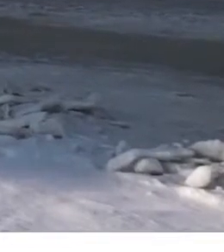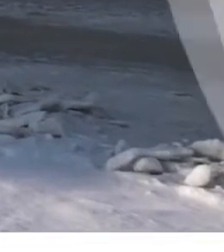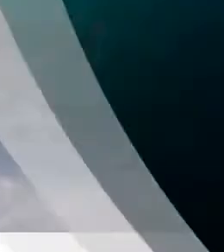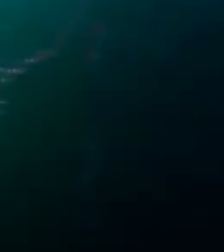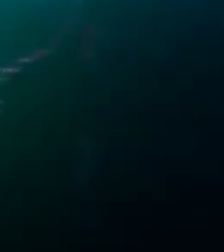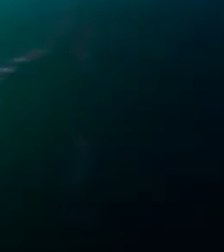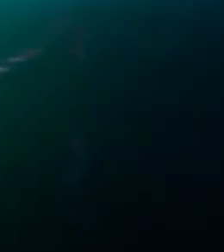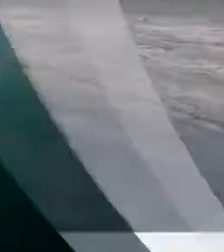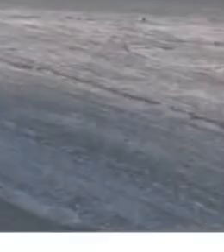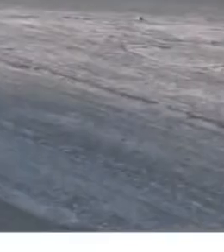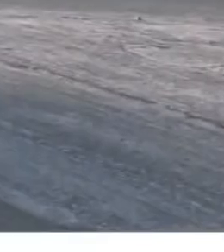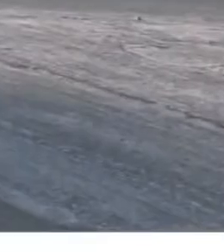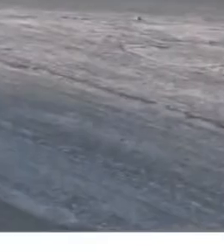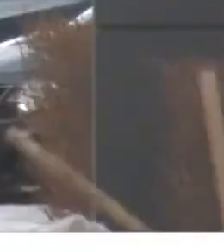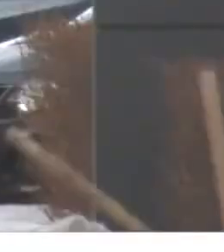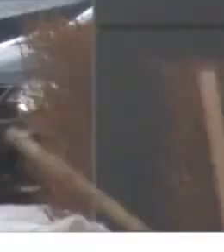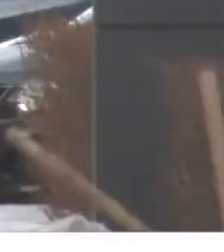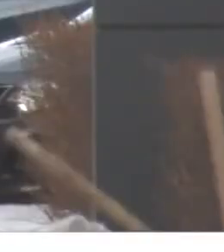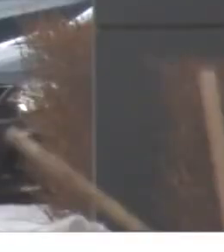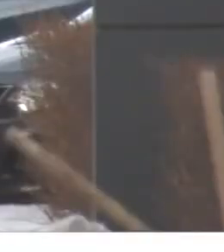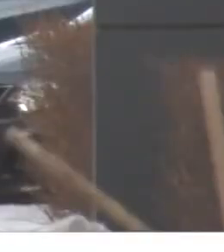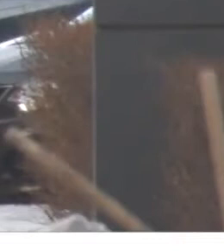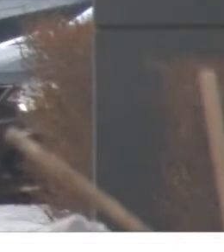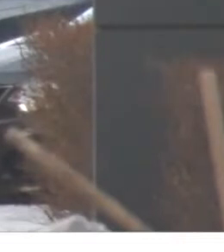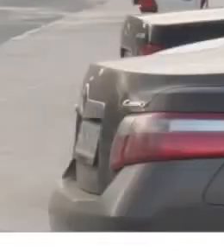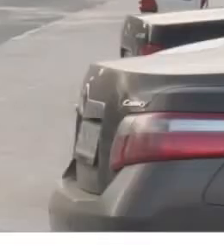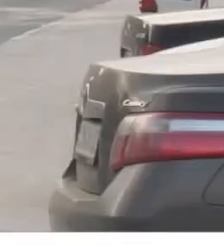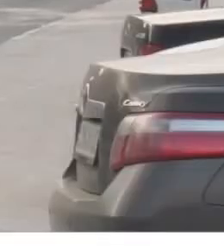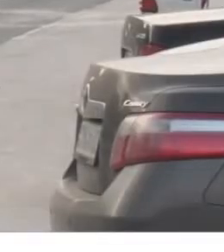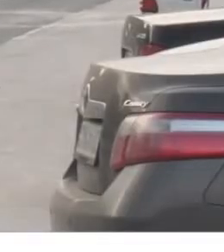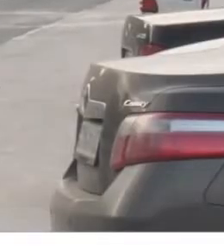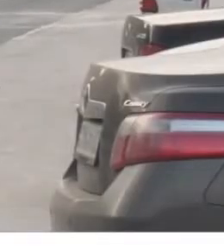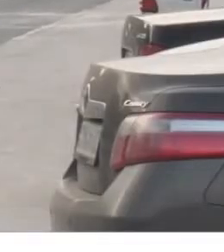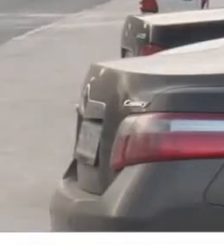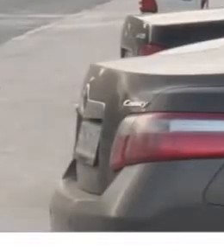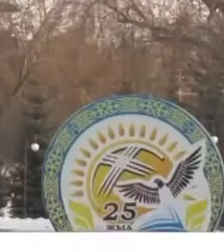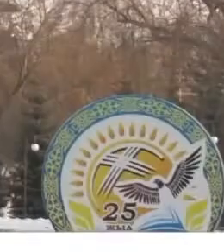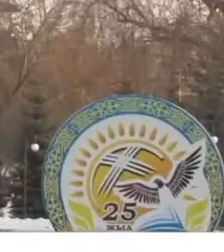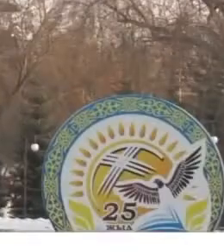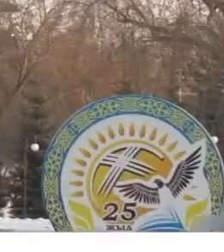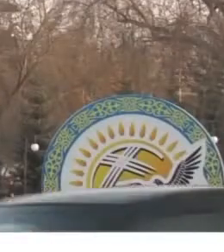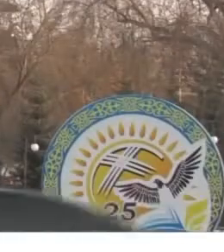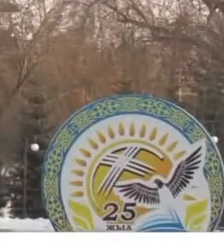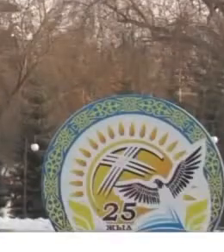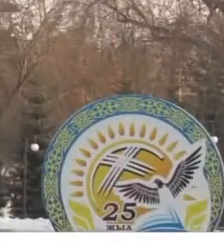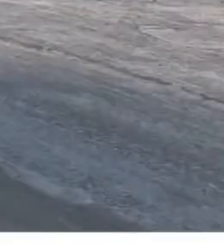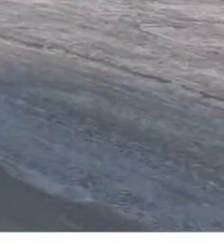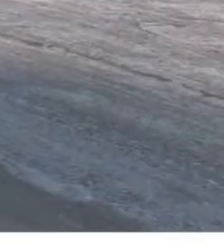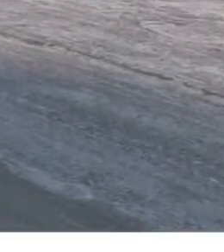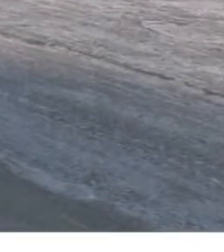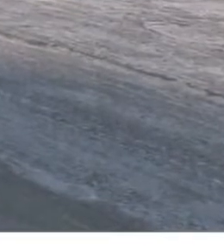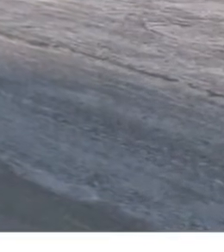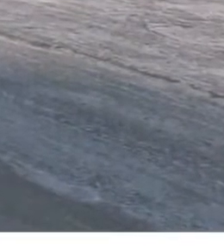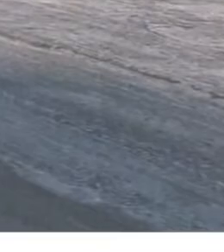Жұмабек баяндаймын. Ақмола облысында алдағы айда ауа райы құбылмалы болады. Қазгидромет тағы болжамдар жасады. Бұл туралы сәлден соң